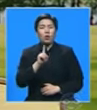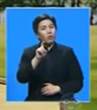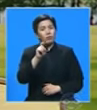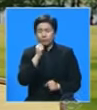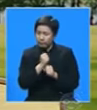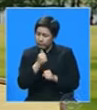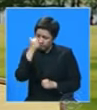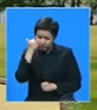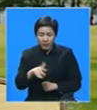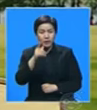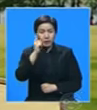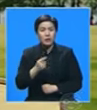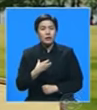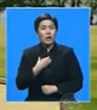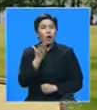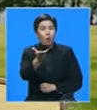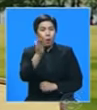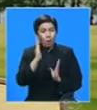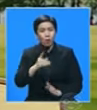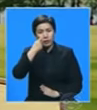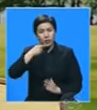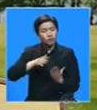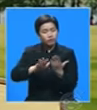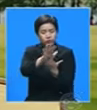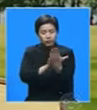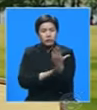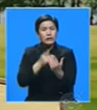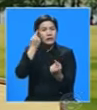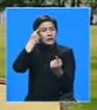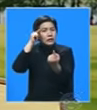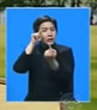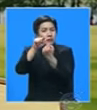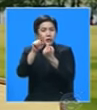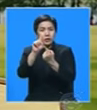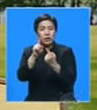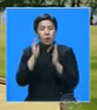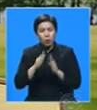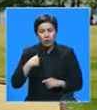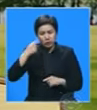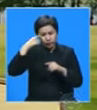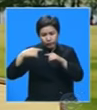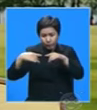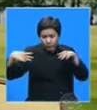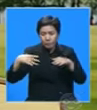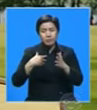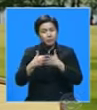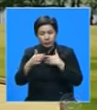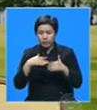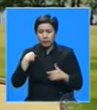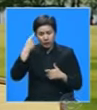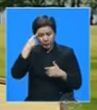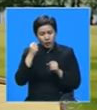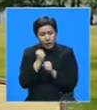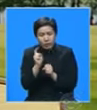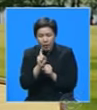อย่างแน่นอนอย่าให้คนไทยทุกคนคิดถึงเรื่องนี้ให้มากแม้กระทั่งผู้ที่เห็นต่างก็ต้องมาดูว่าเราจะอยู่ร่วมกันอย่างไรต่